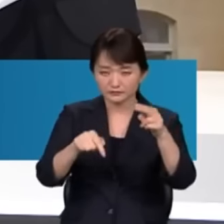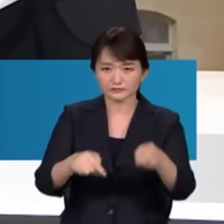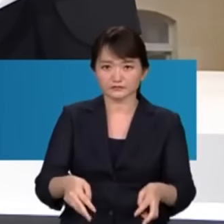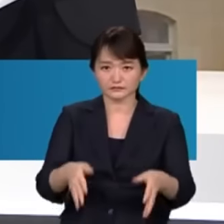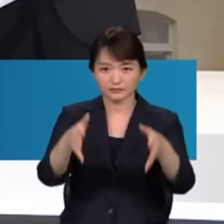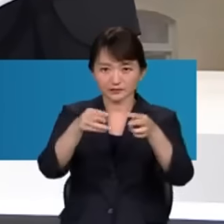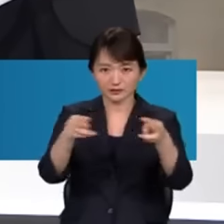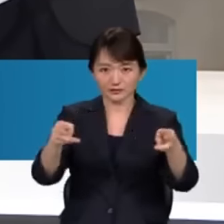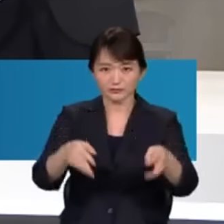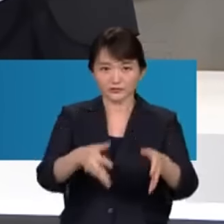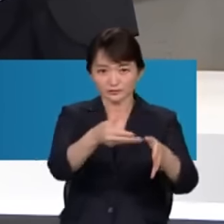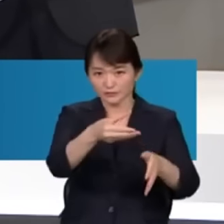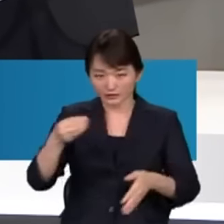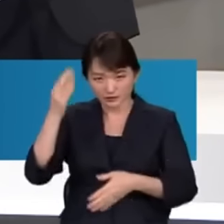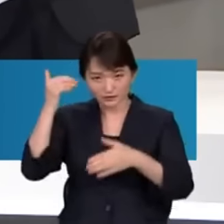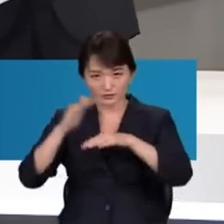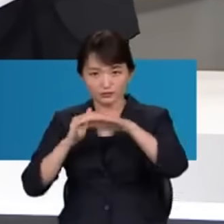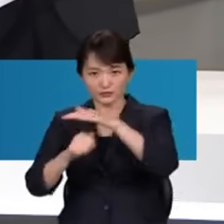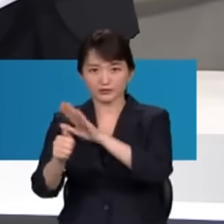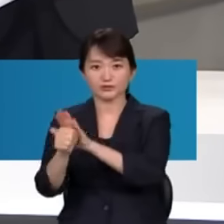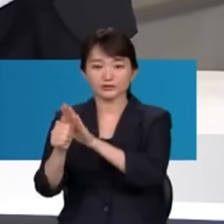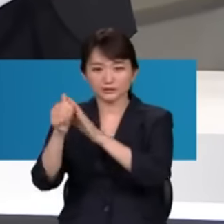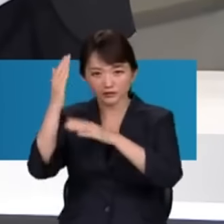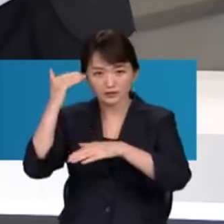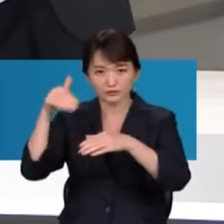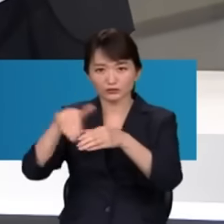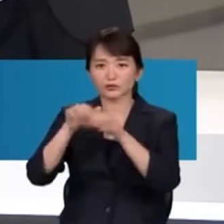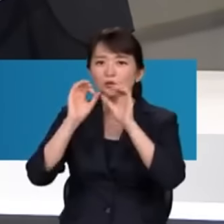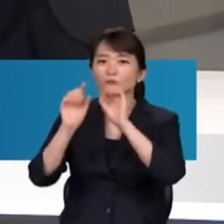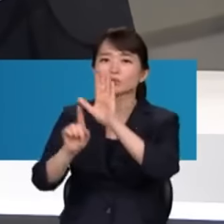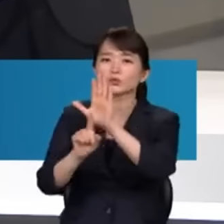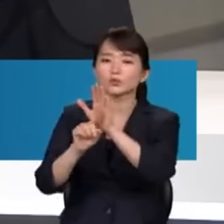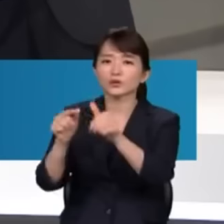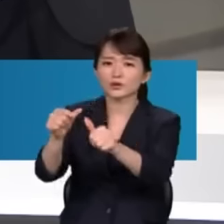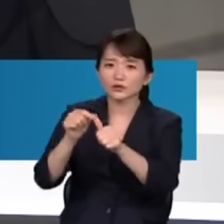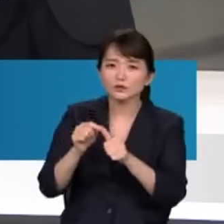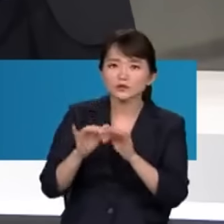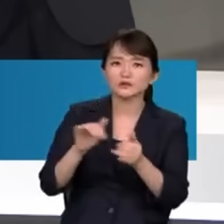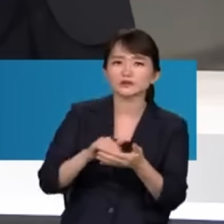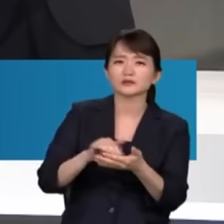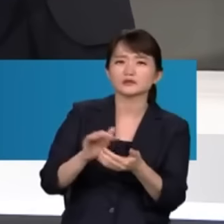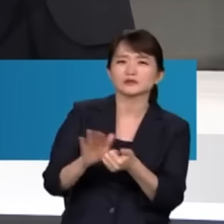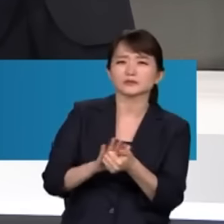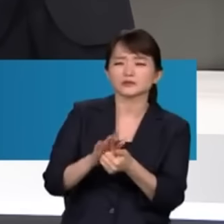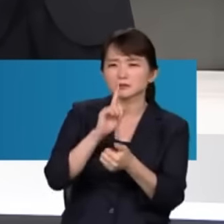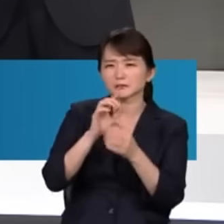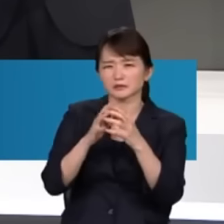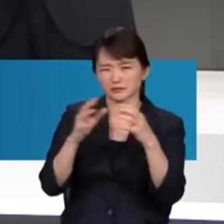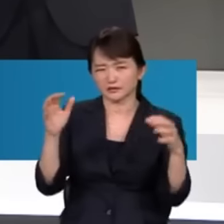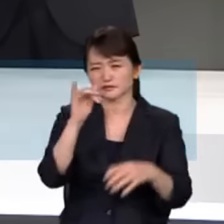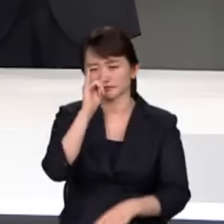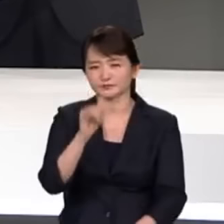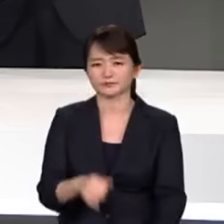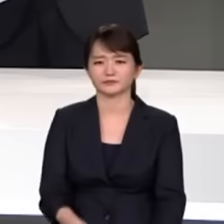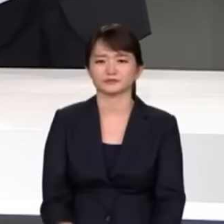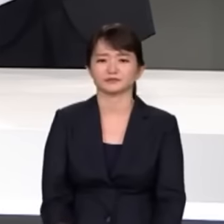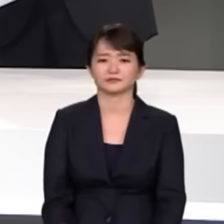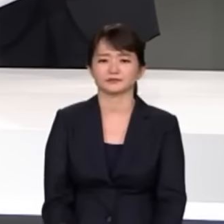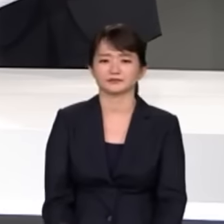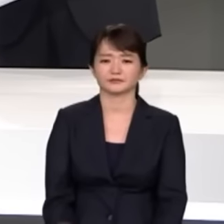임대해 우리 선수단을 지원했고 우리 문화를 홍보했는데 채용된 현지 인력의 처우 문제가 논란을 만들고 있습니다. 조소희